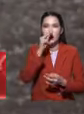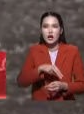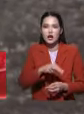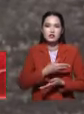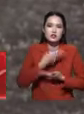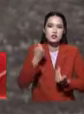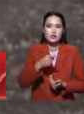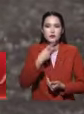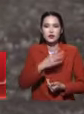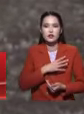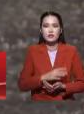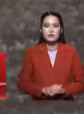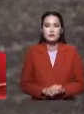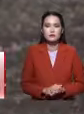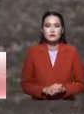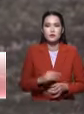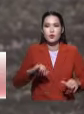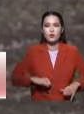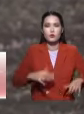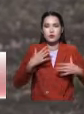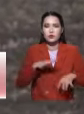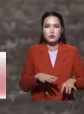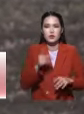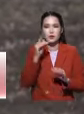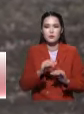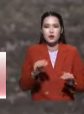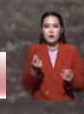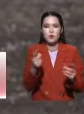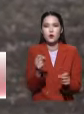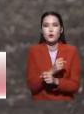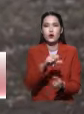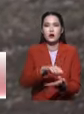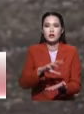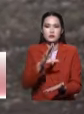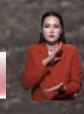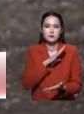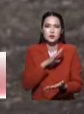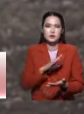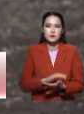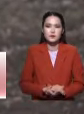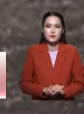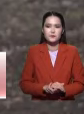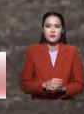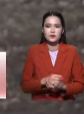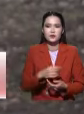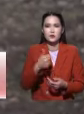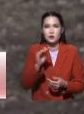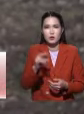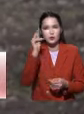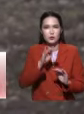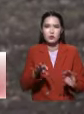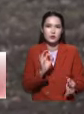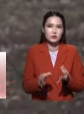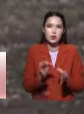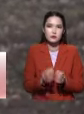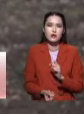отыр. Шапта болмаса бұзықтығы жоқ ол баланың. Ол тек қана күрешке қатысып жүрген бала болатын. Жақсы бұлар мен өзіме жақсы